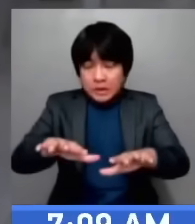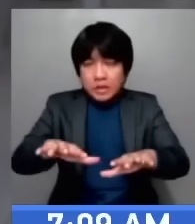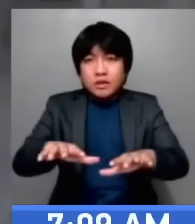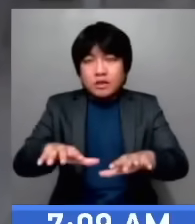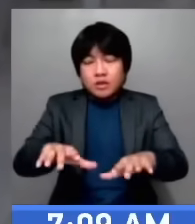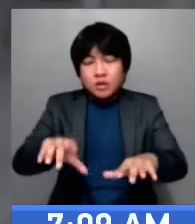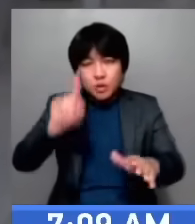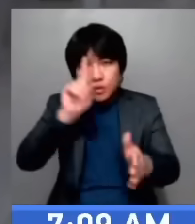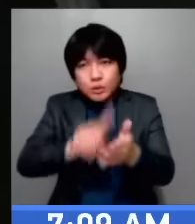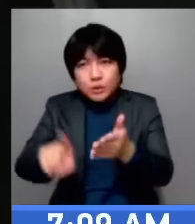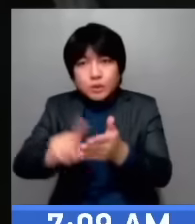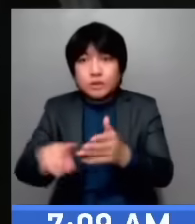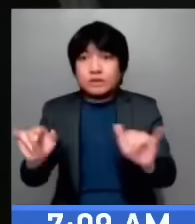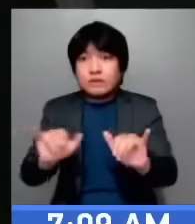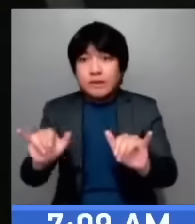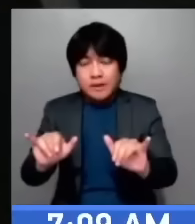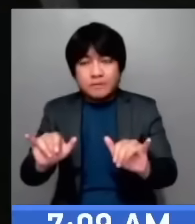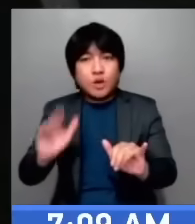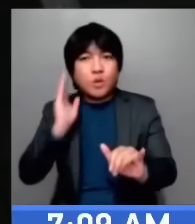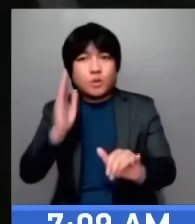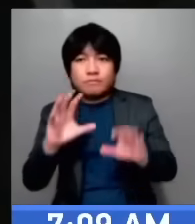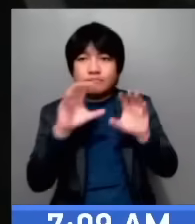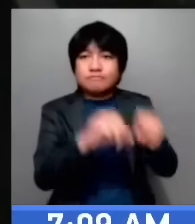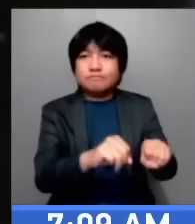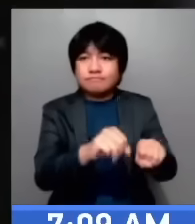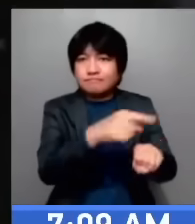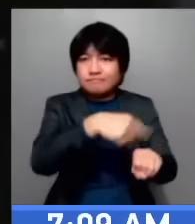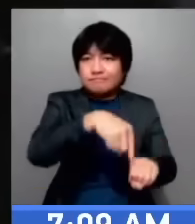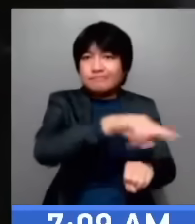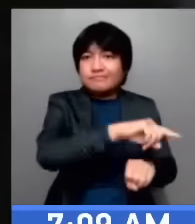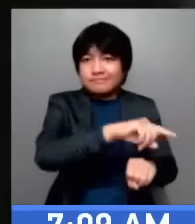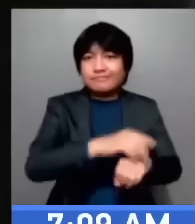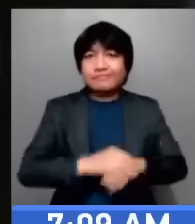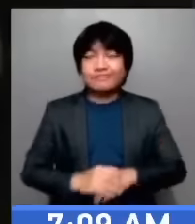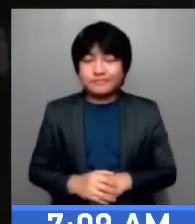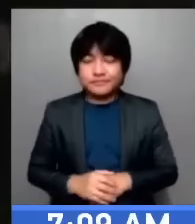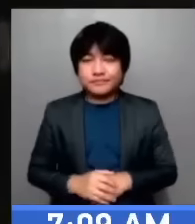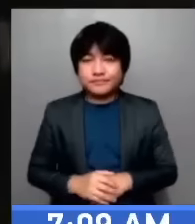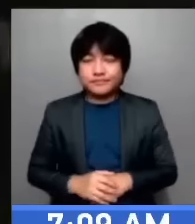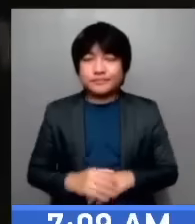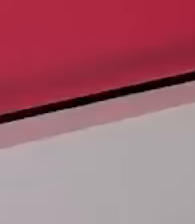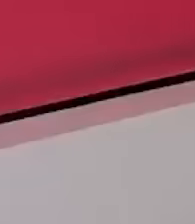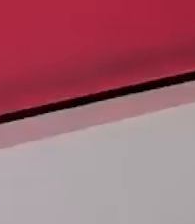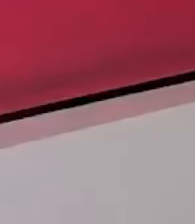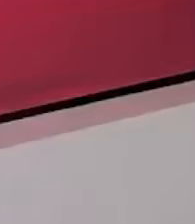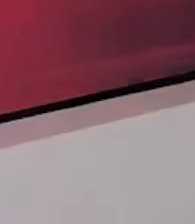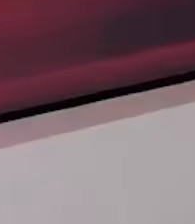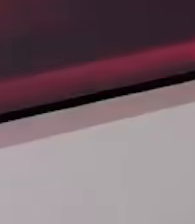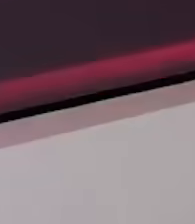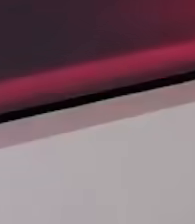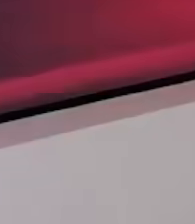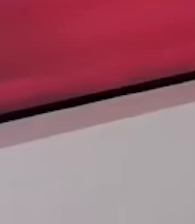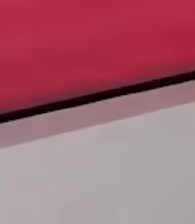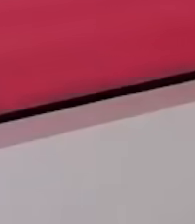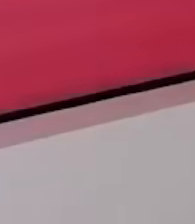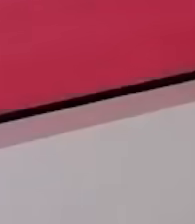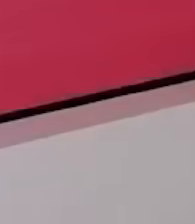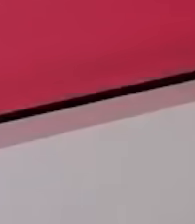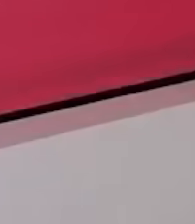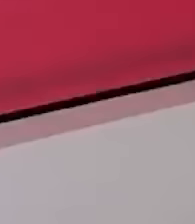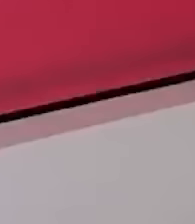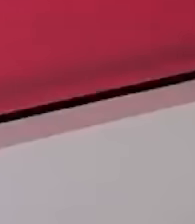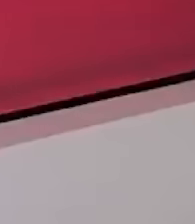and his cohorts ito ang unang balita bam Alegre para sa GMA integrated news Igan mauna ka sa mga